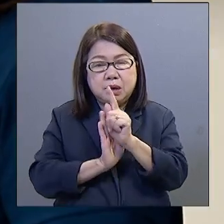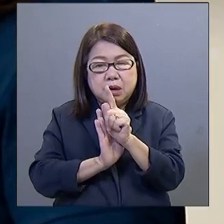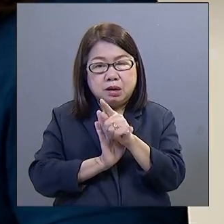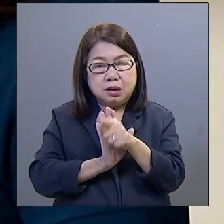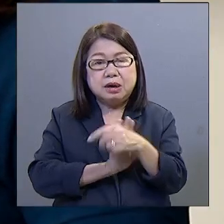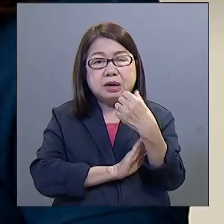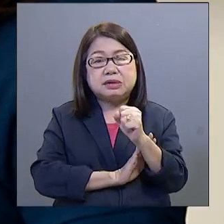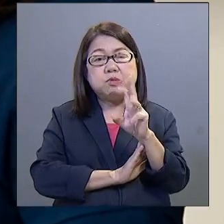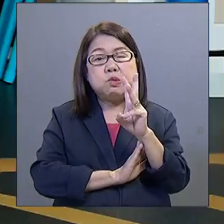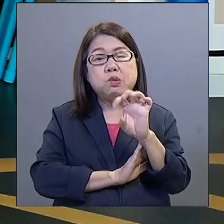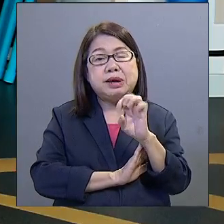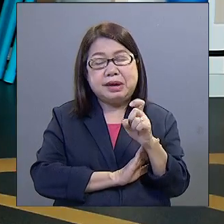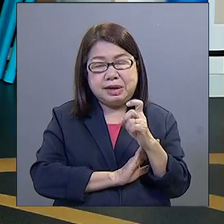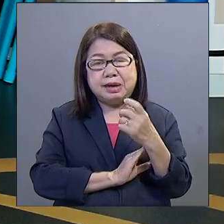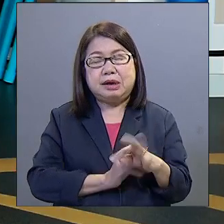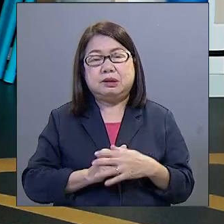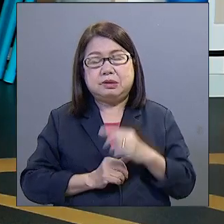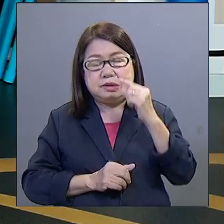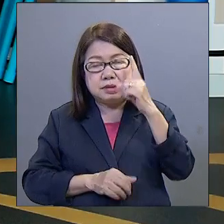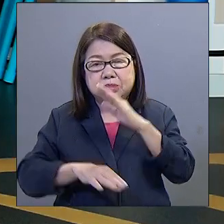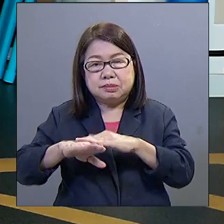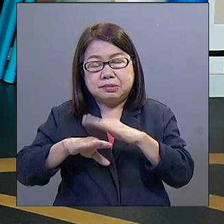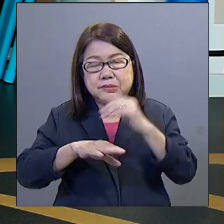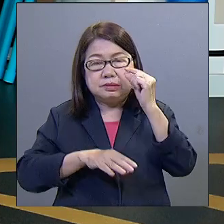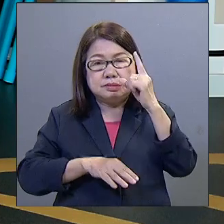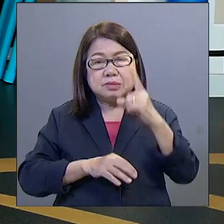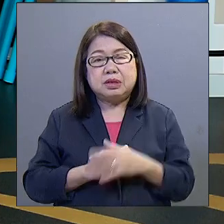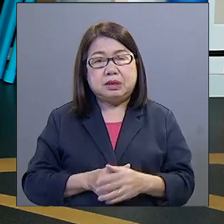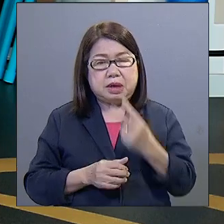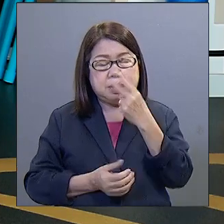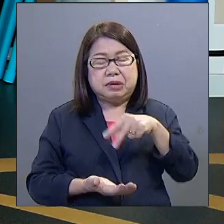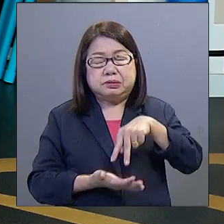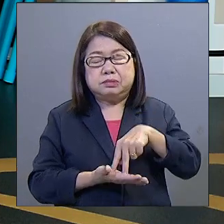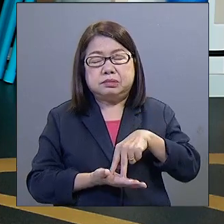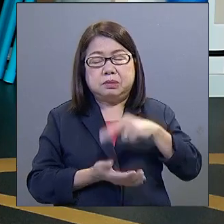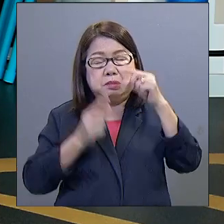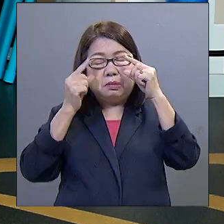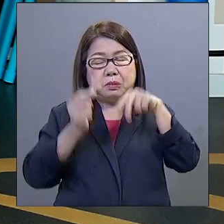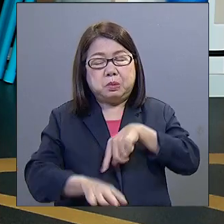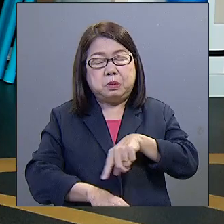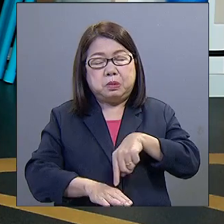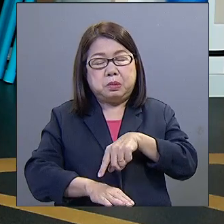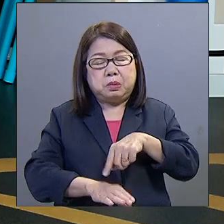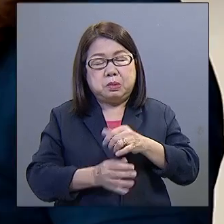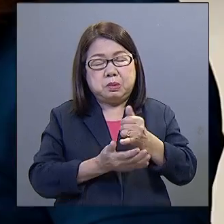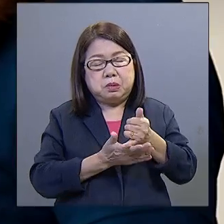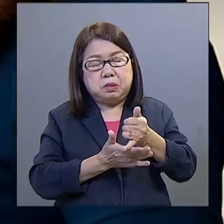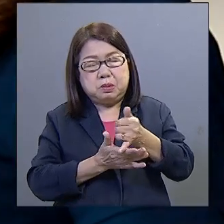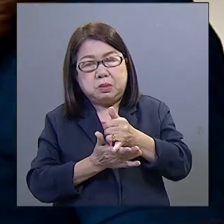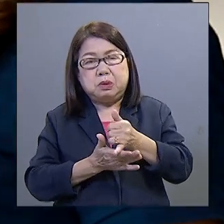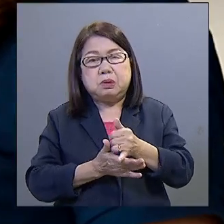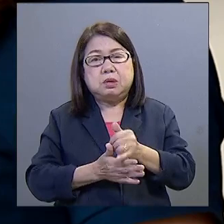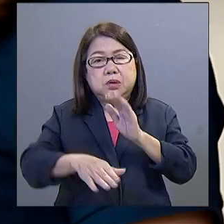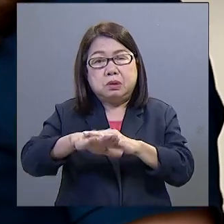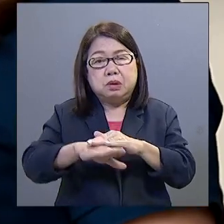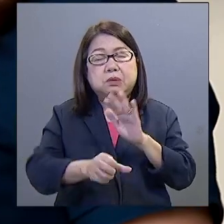ลาเมื่อไหร่เมื่อหนึ่งหลับไปปุ๊บผู้สูงอายุเริ่มเซล้มเราก็หยุดเวลาไว้นะว่าผู้สูงอายุของเราทำได้กี่วินาทีถ้าเกิ